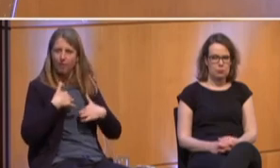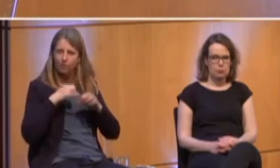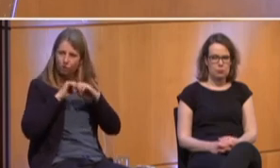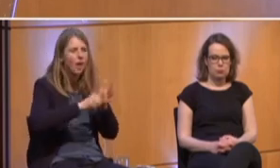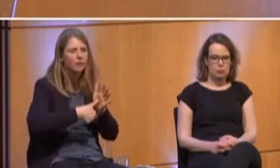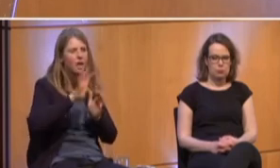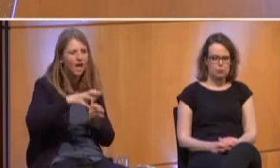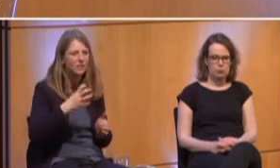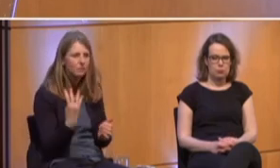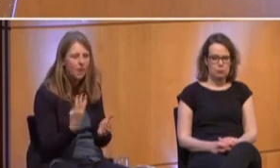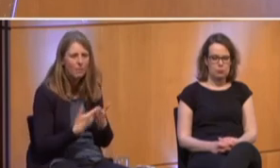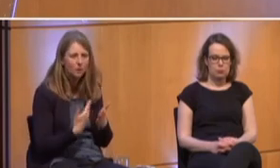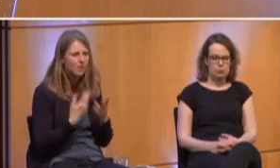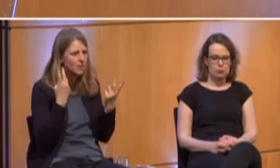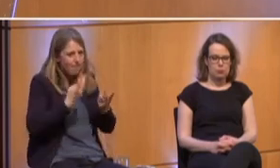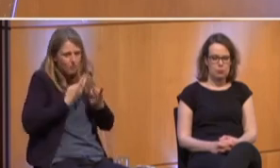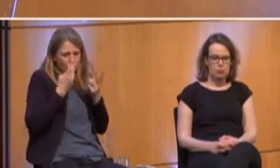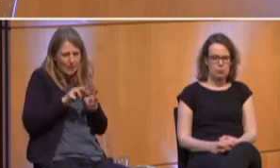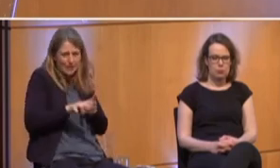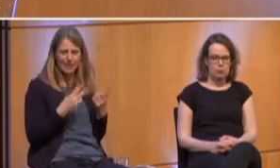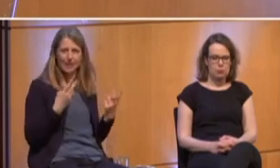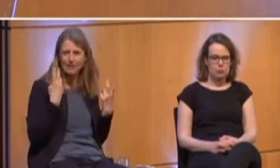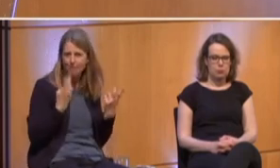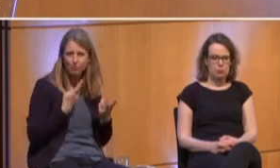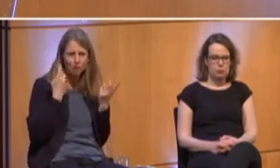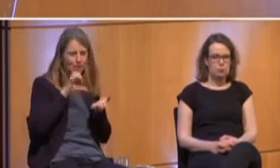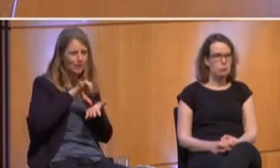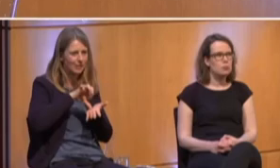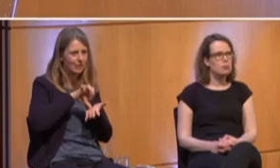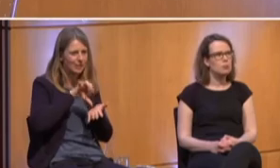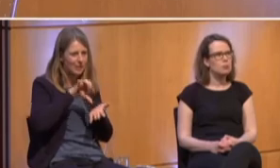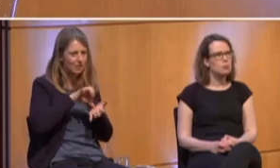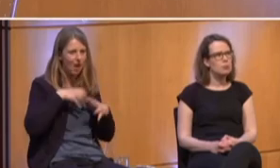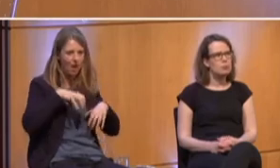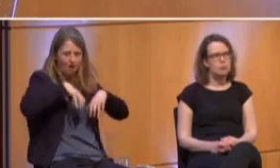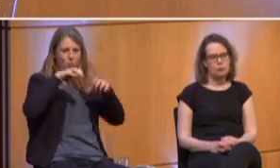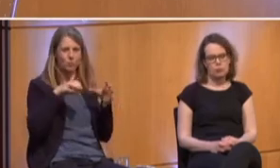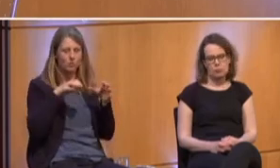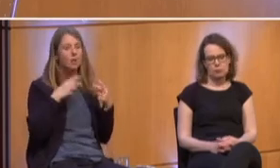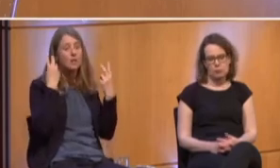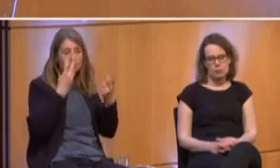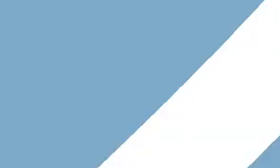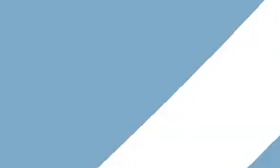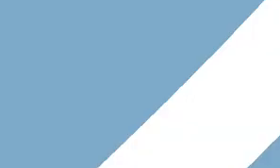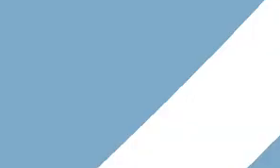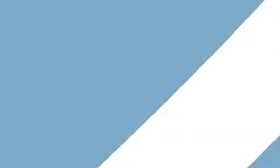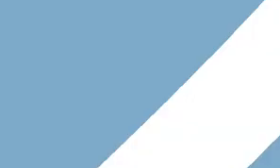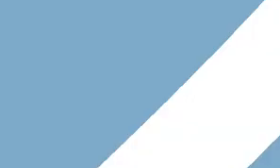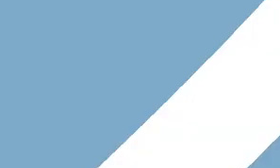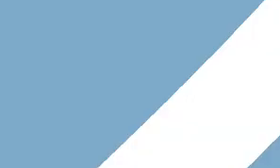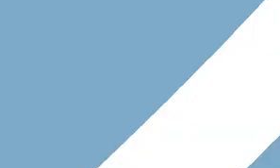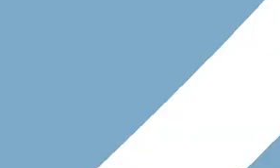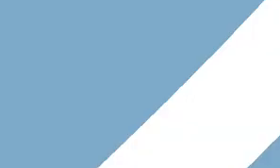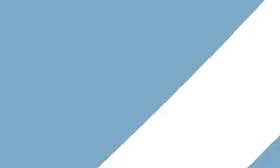Staat erwarte. Das ist alles selbstverständlich digital über einen Zentralaccount möglich, unter Berücksichtigung übrigens von europäischem Datenschutzrecht.